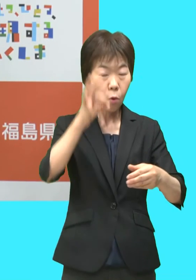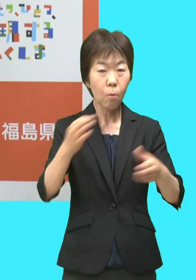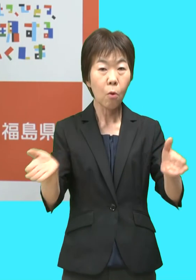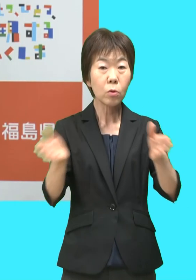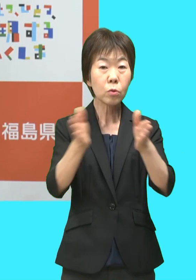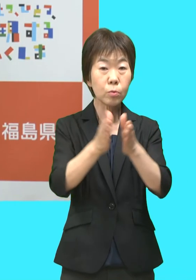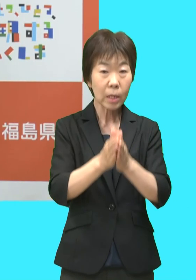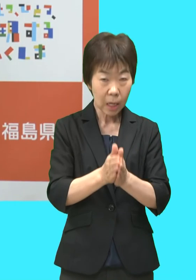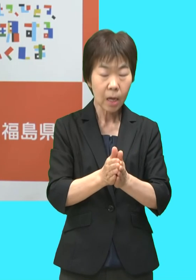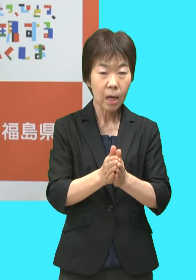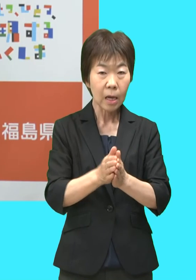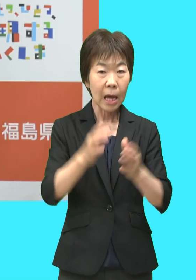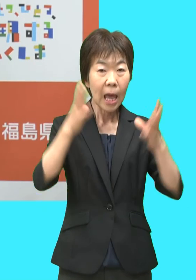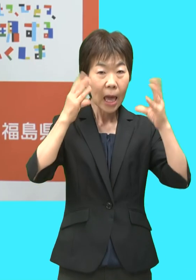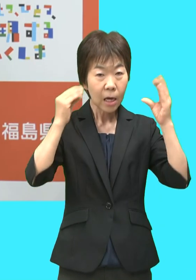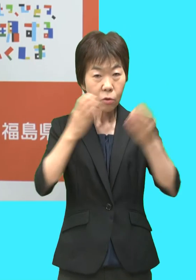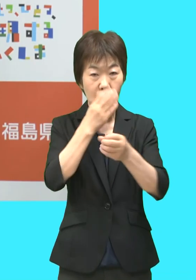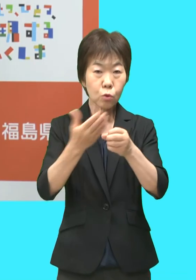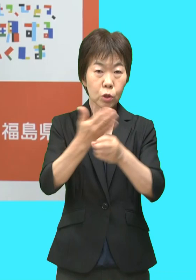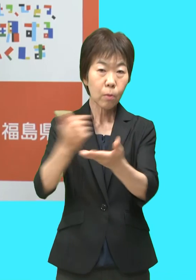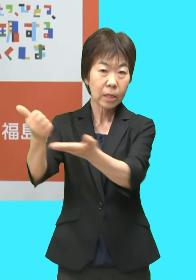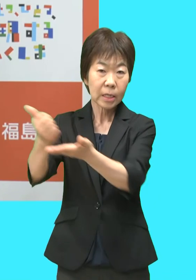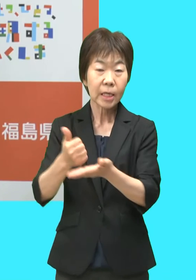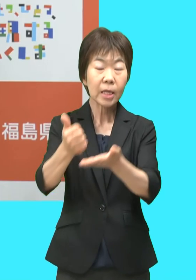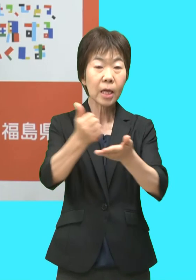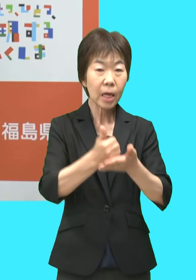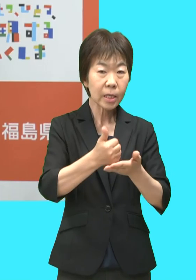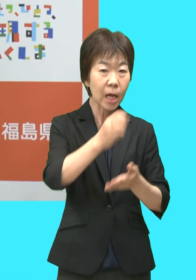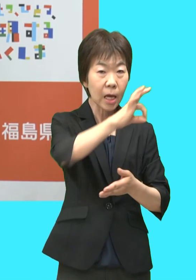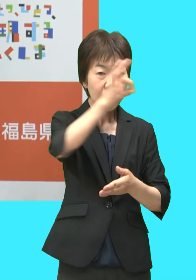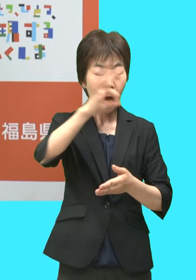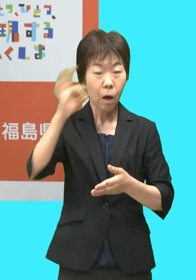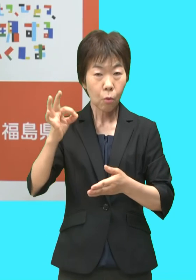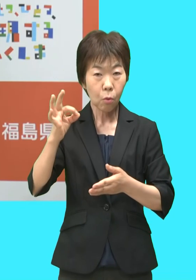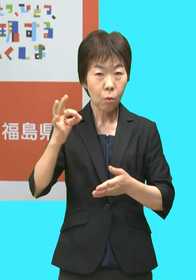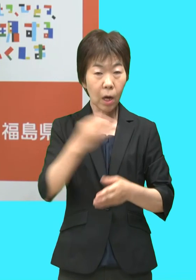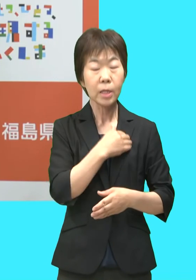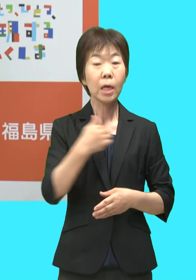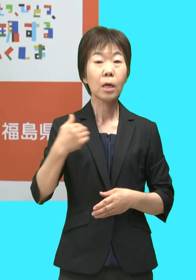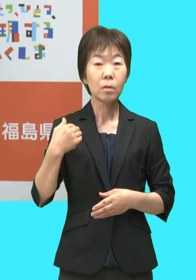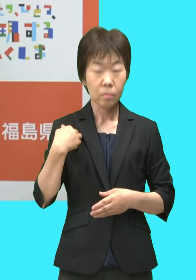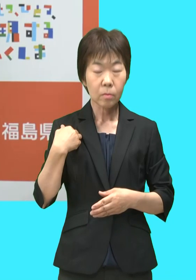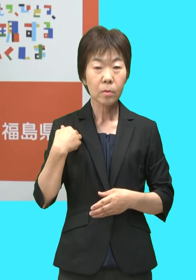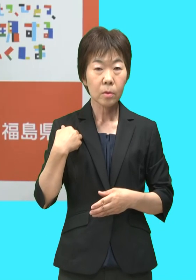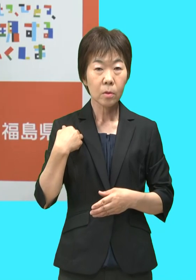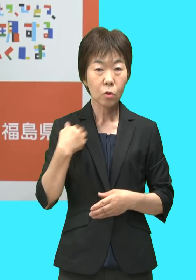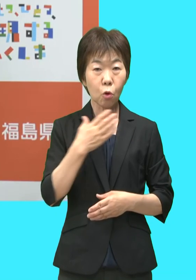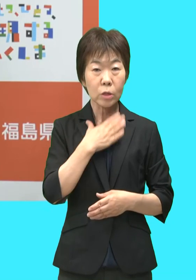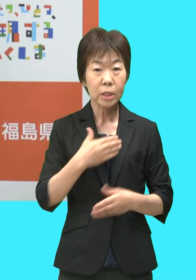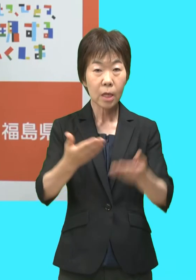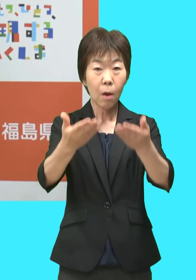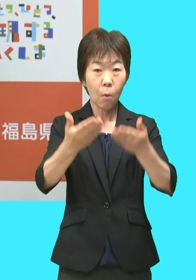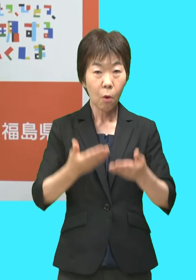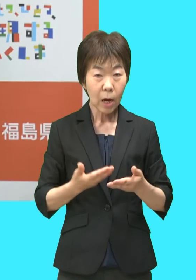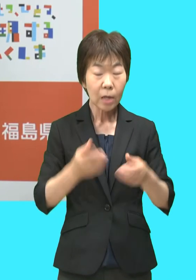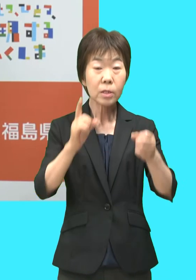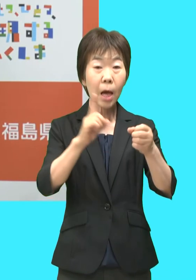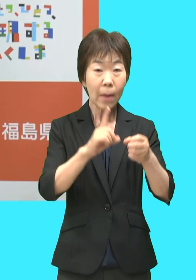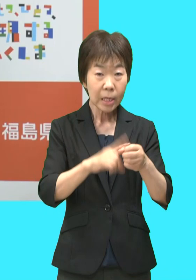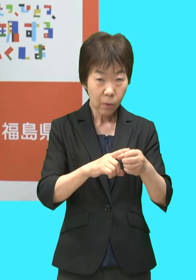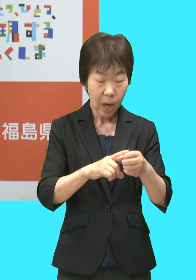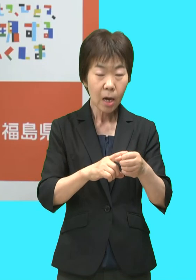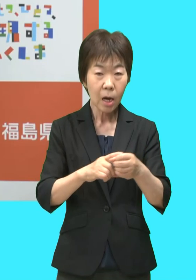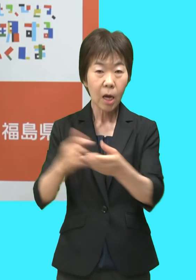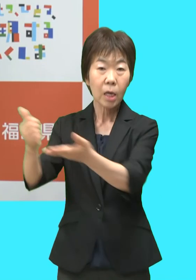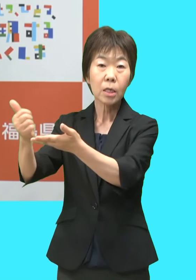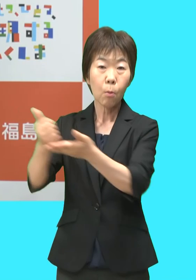笑顔で福島に来ていただいて観光していただくことができるんだということを知っていただくには、やはり来ていただ